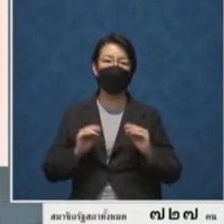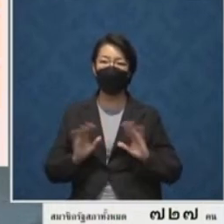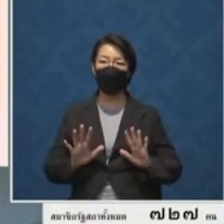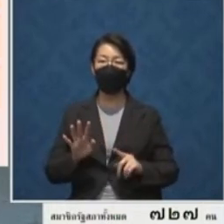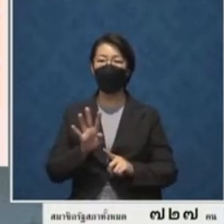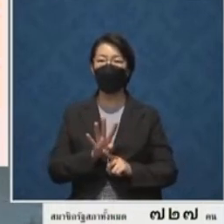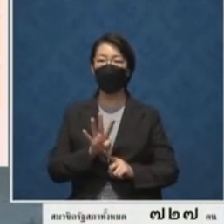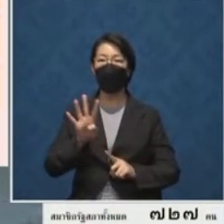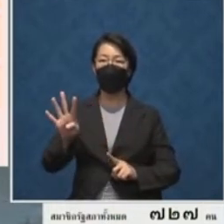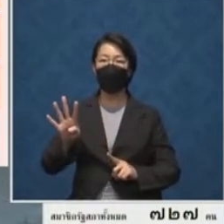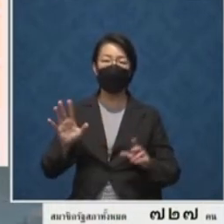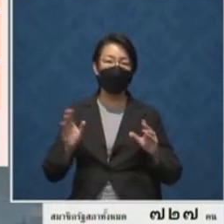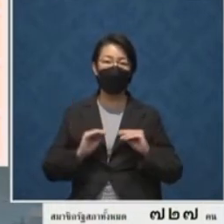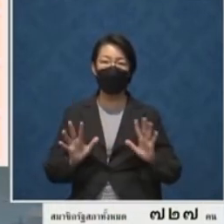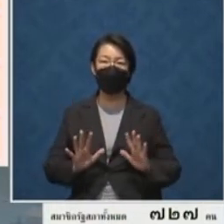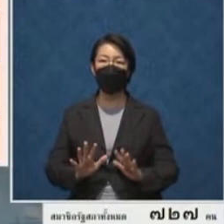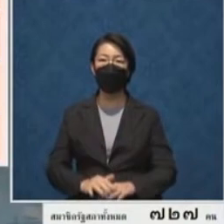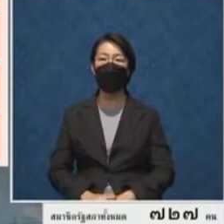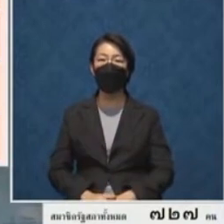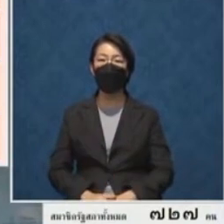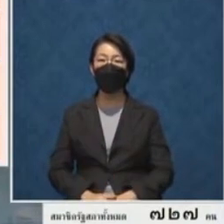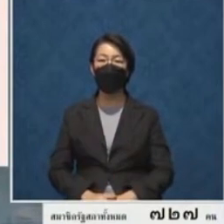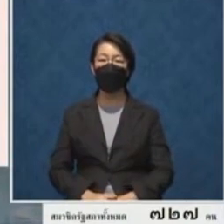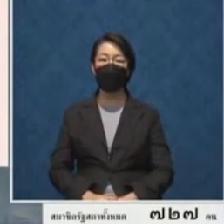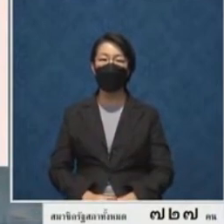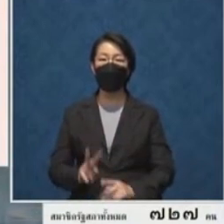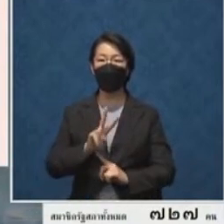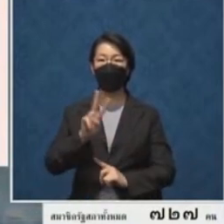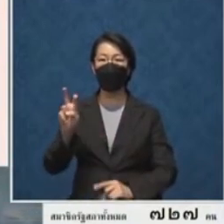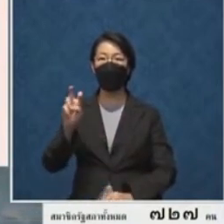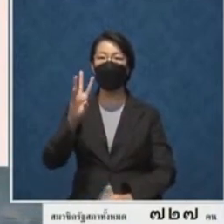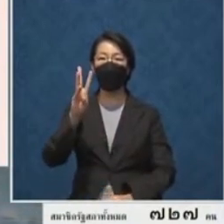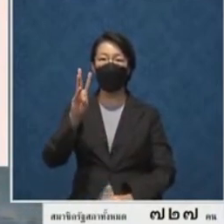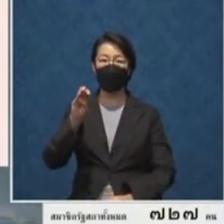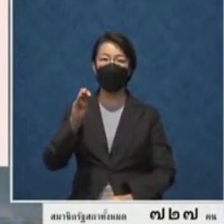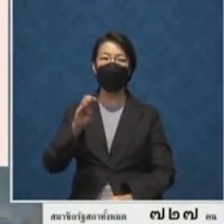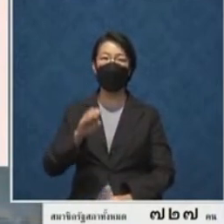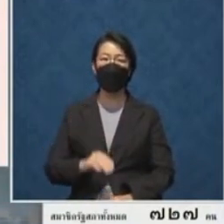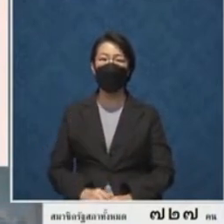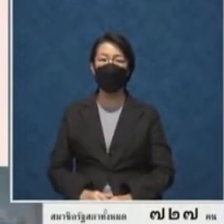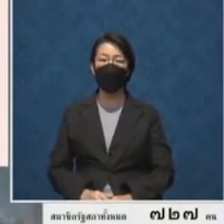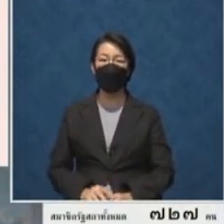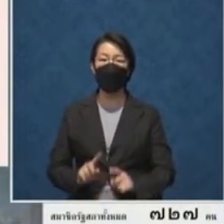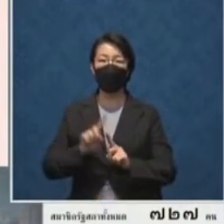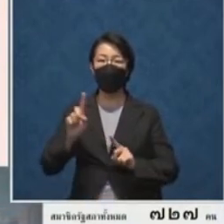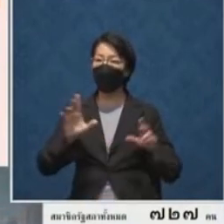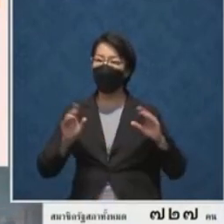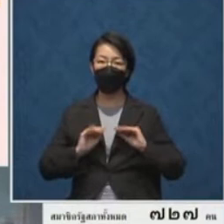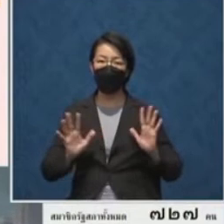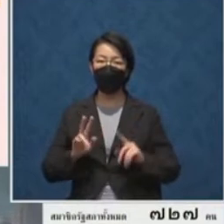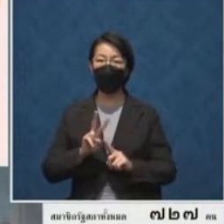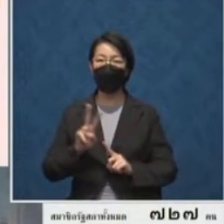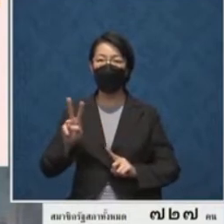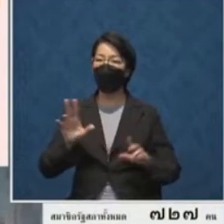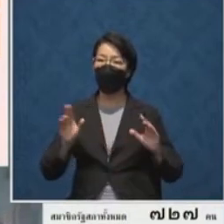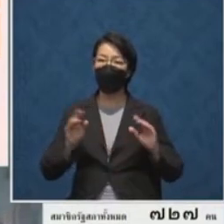รับหลักการค่ะ 260นายนิอาแซซีอุเซง 1ไม่รับหลักการ2ไม่รับหลักการ3